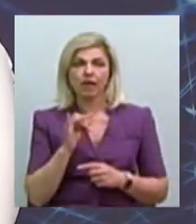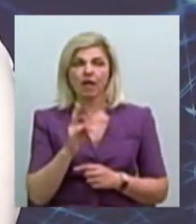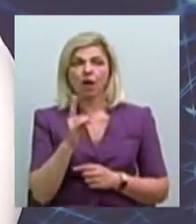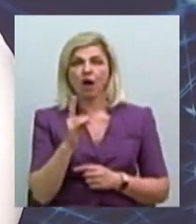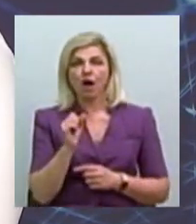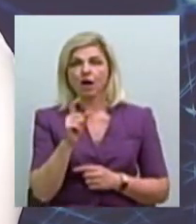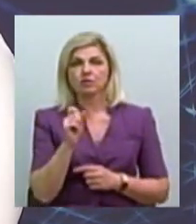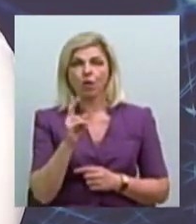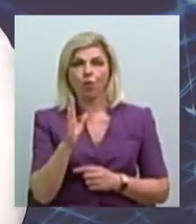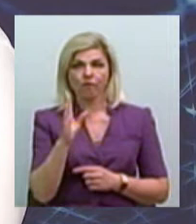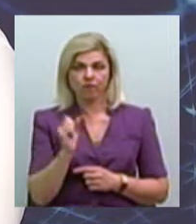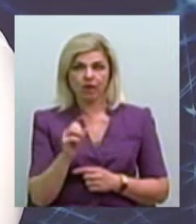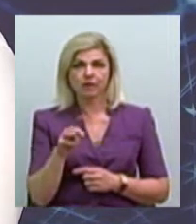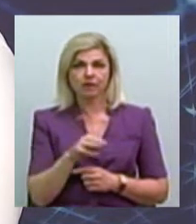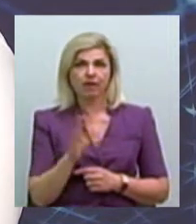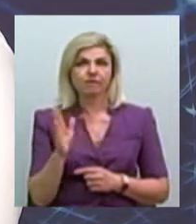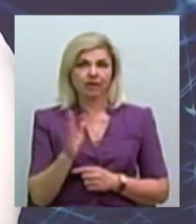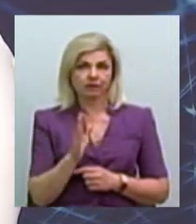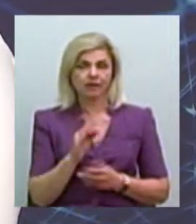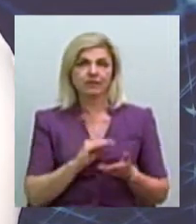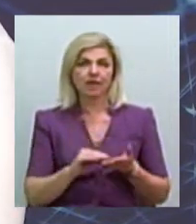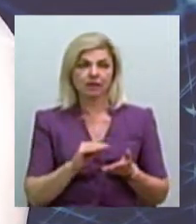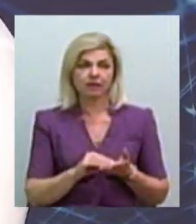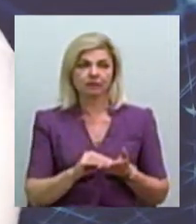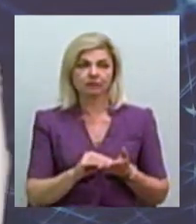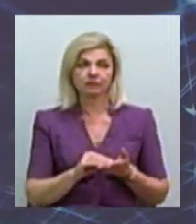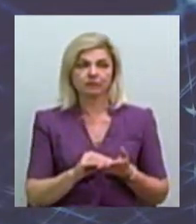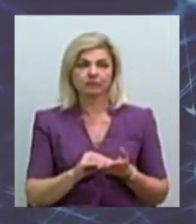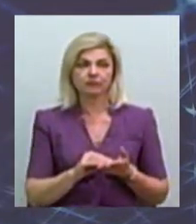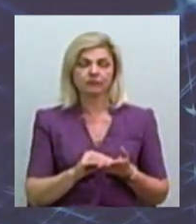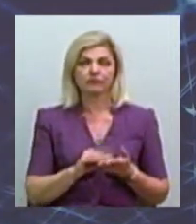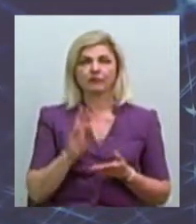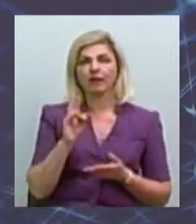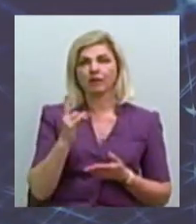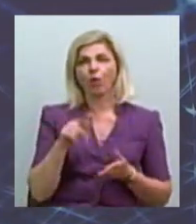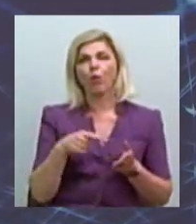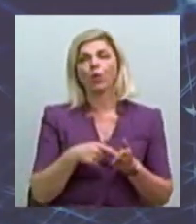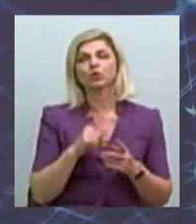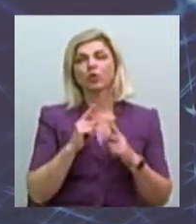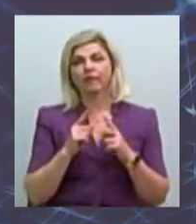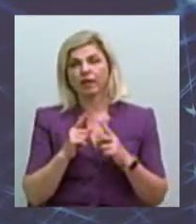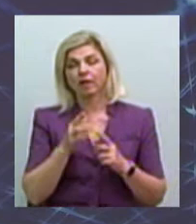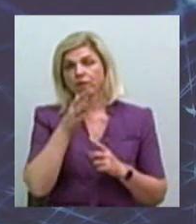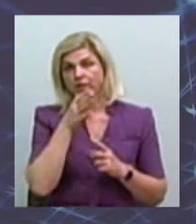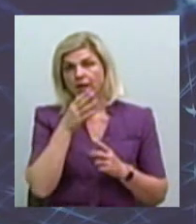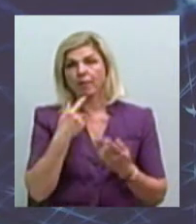Казакова Татьяна Викторовна, секретарь Николаевского горсовета. В ходе